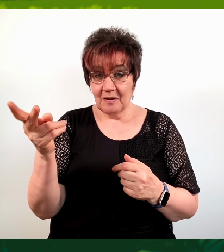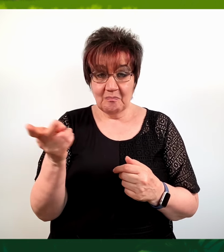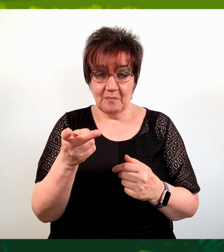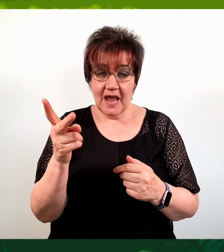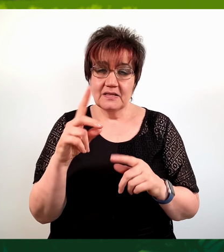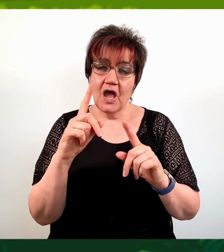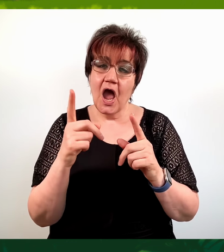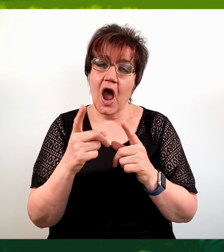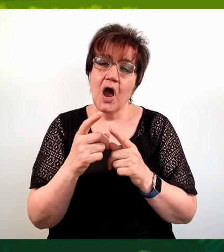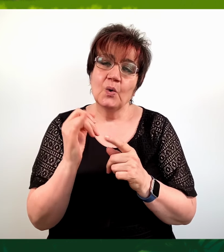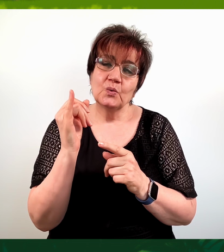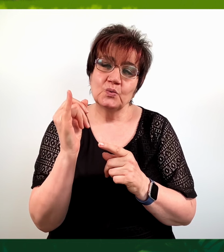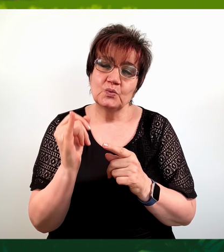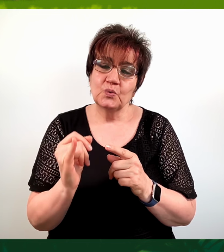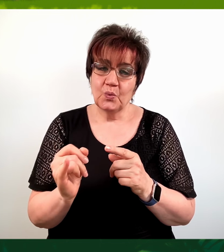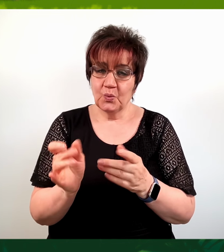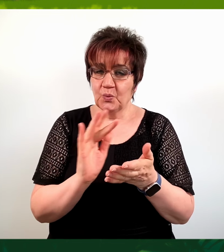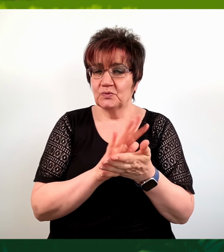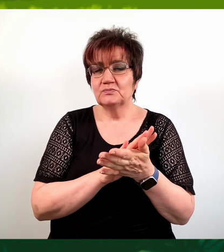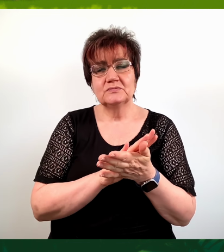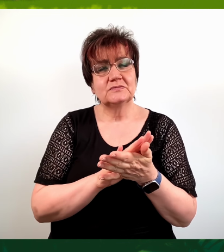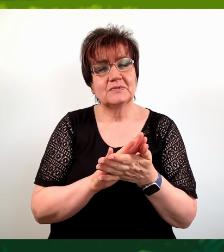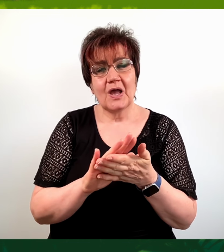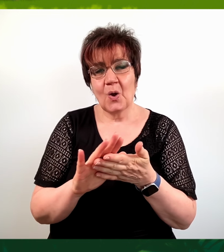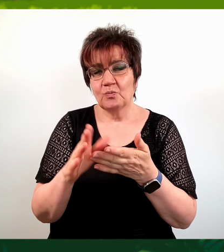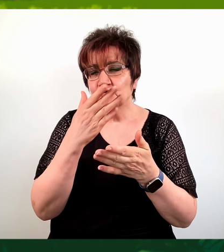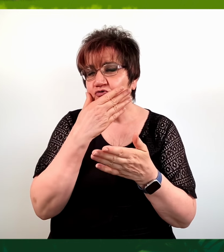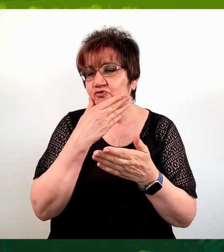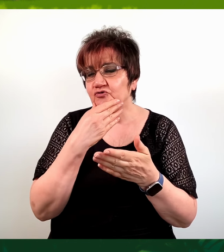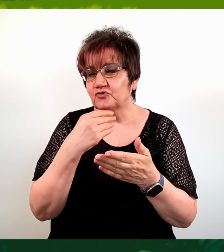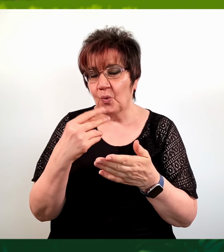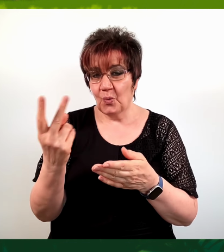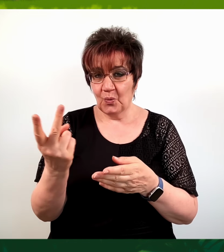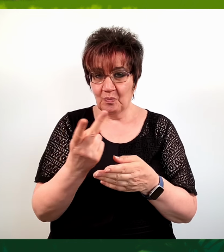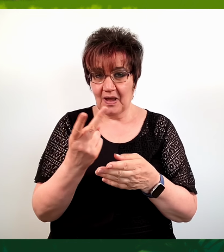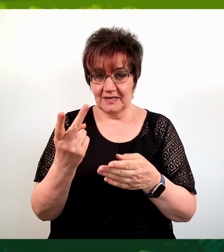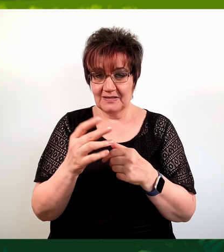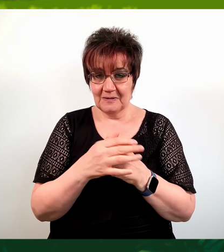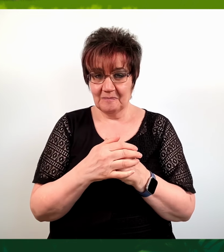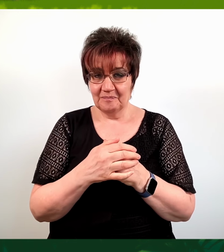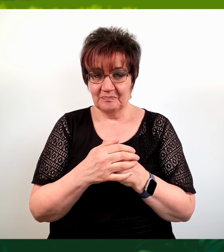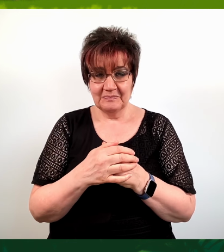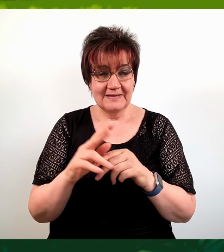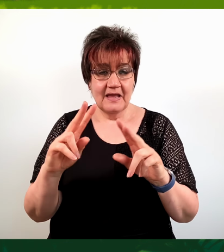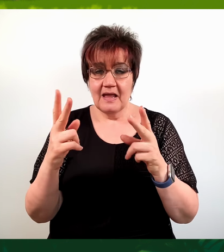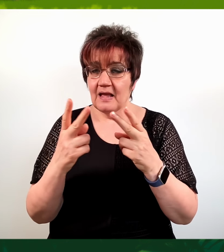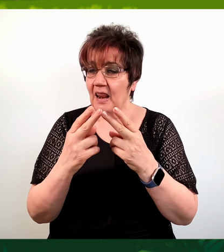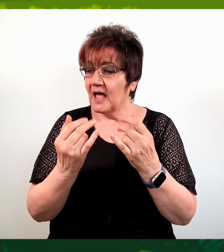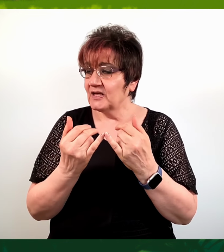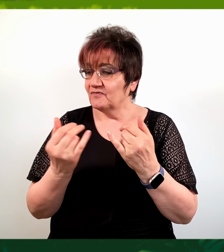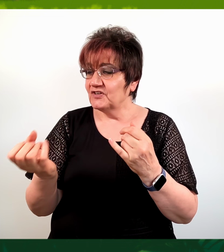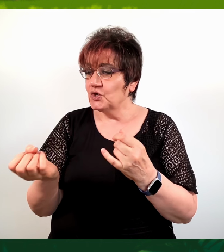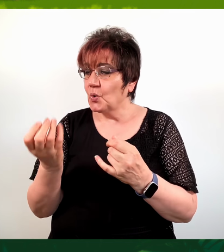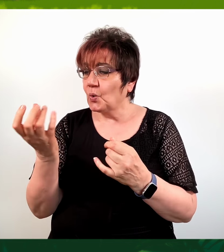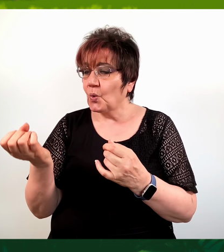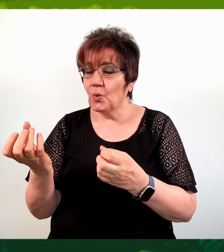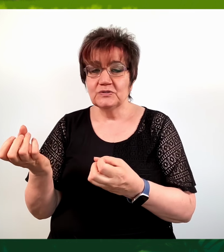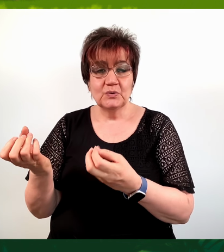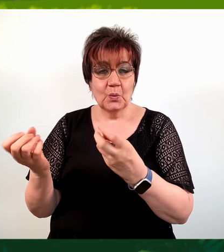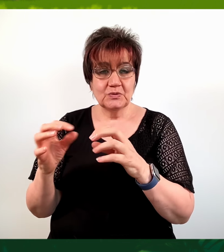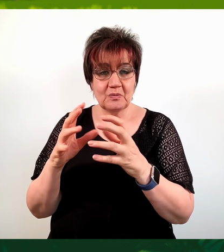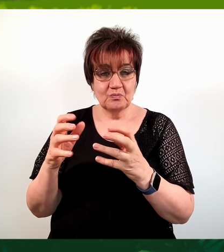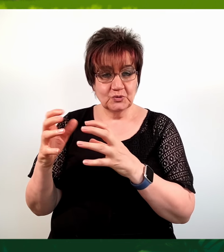gleichen Zartheit, Reinheit und Schönheit beseelt waren, wie die beiden Rosenbüsche, wurden sie